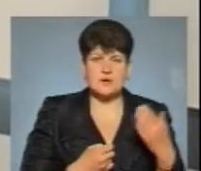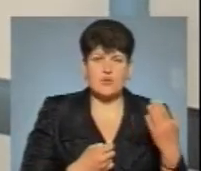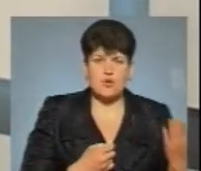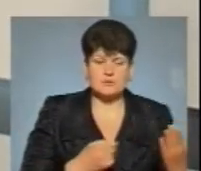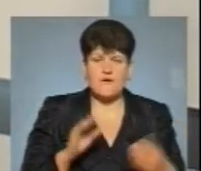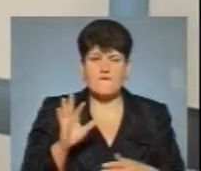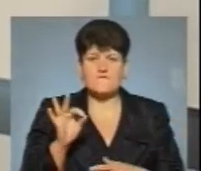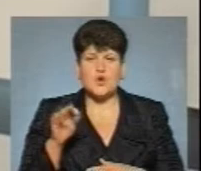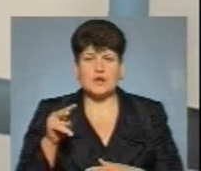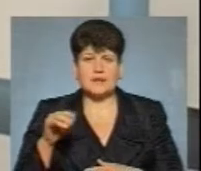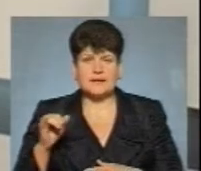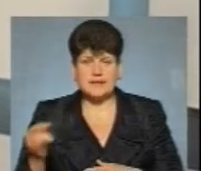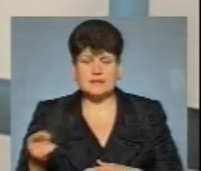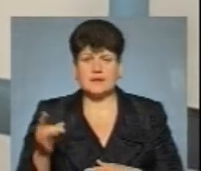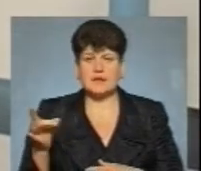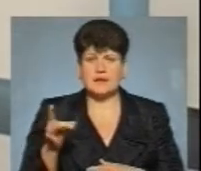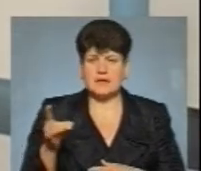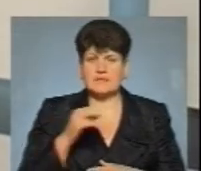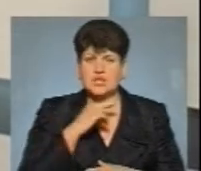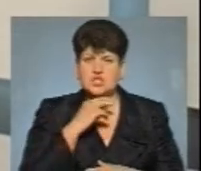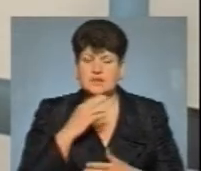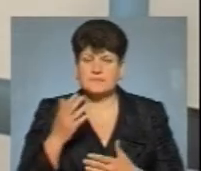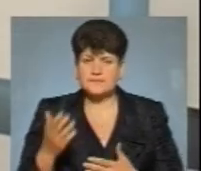Волинська, Рівненська, Чернівецька. Тому